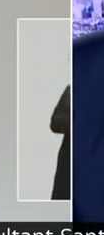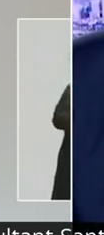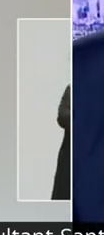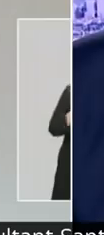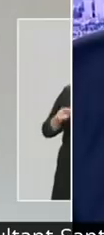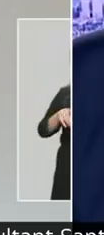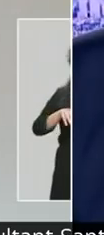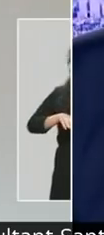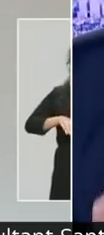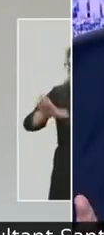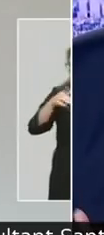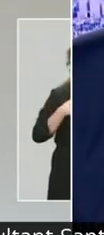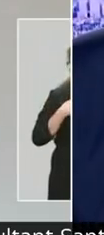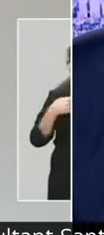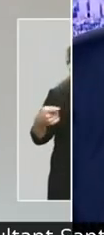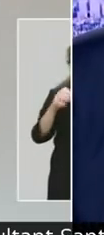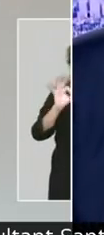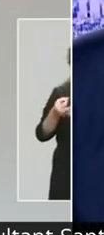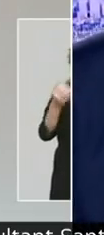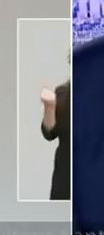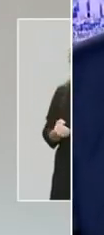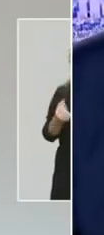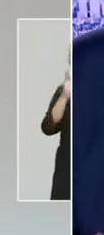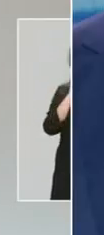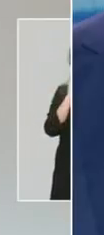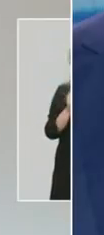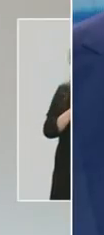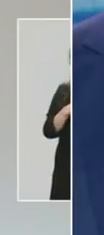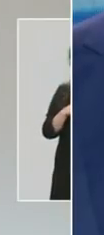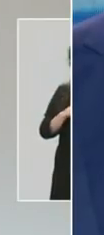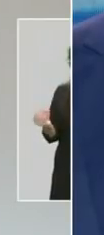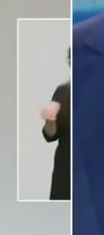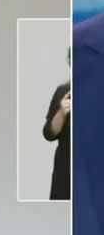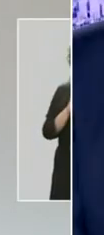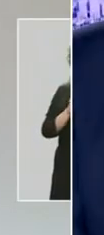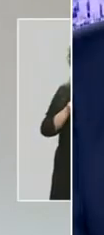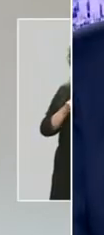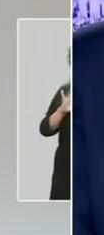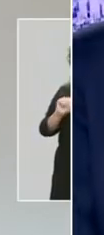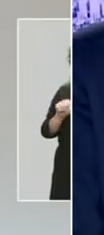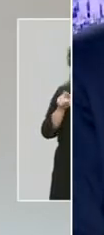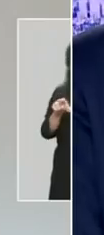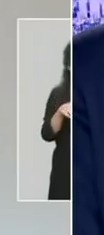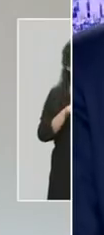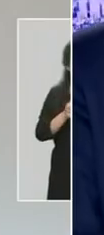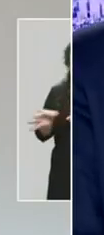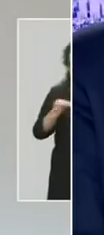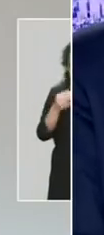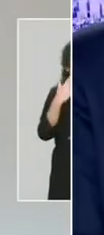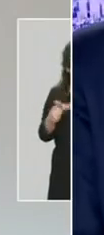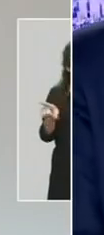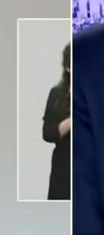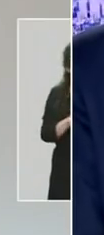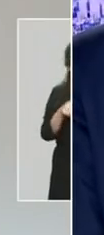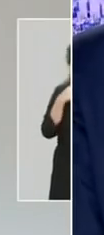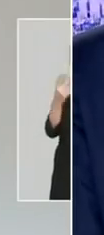Et quatrième mesure phare sanitaire, c'est les écoles. Alors ça c'est plutôt bien, c'est un assouplissement du protocole. protocole, c'est-à-dire que les écoles ne fermeront plus au bout d'un cas,